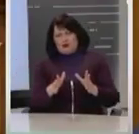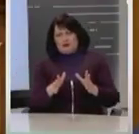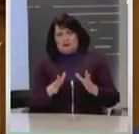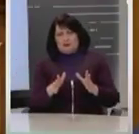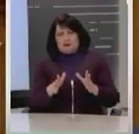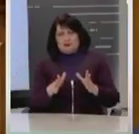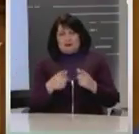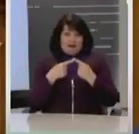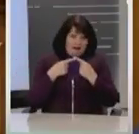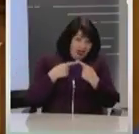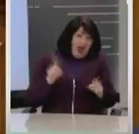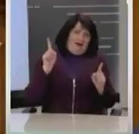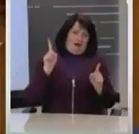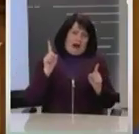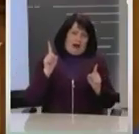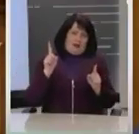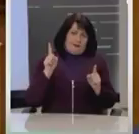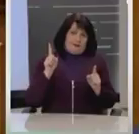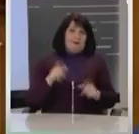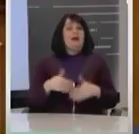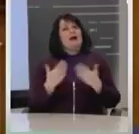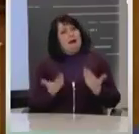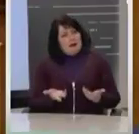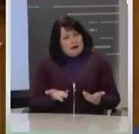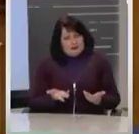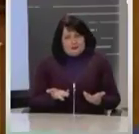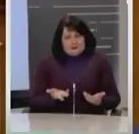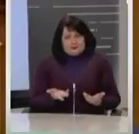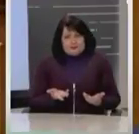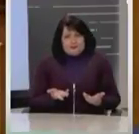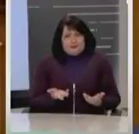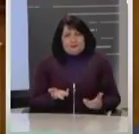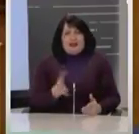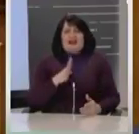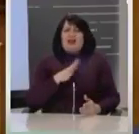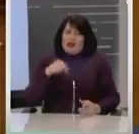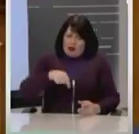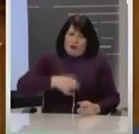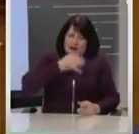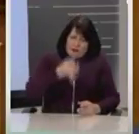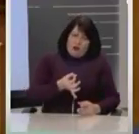ασύγκριτα μεγέθη. Εν τούτης, δεν θέλω εδώ να ισχυριστώ